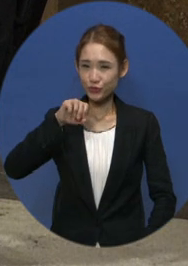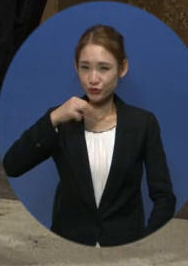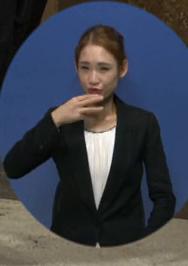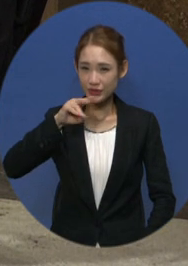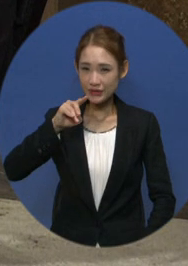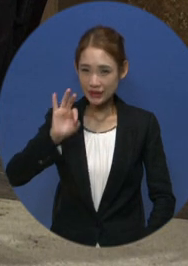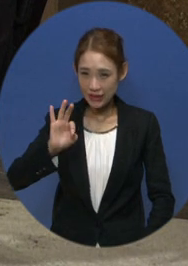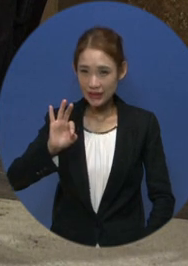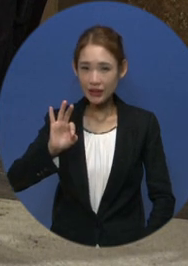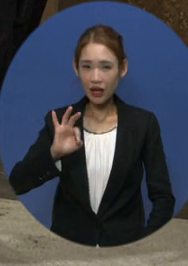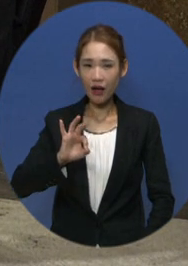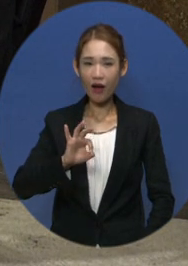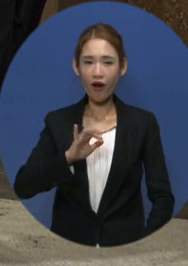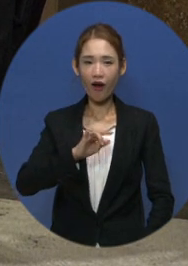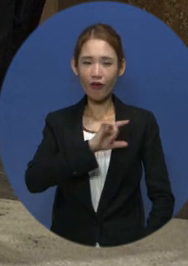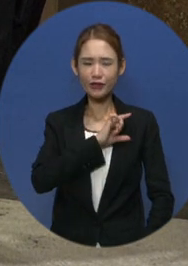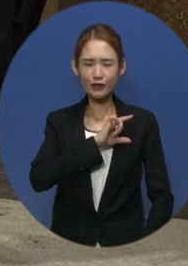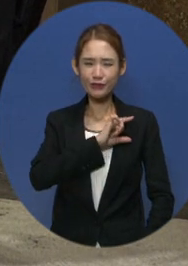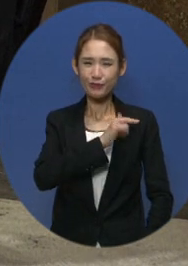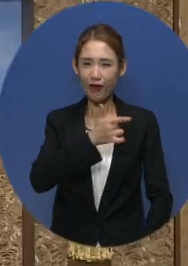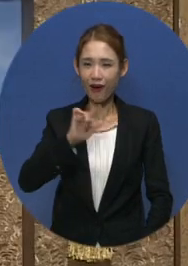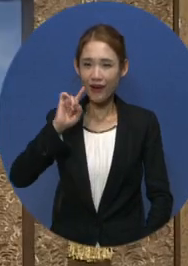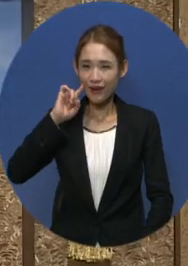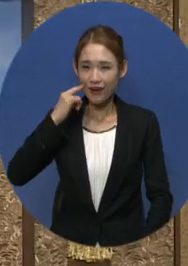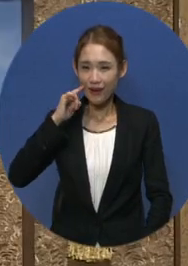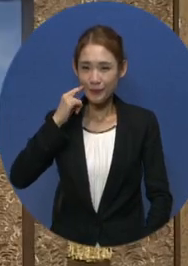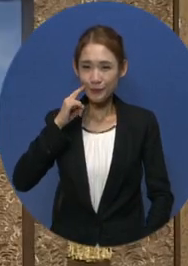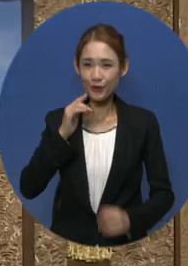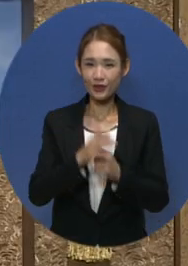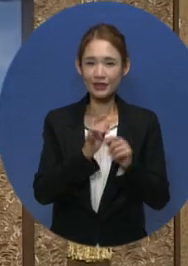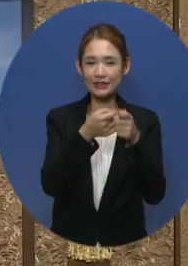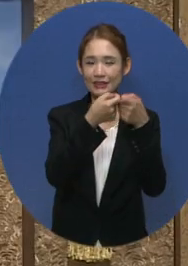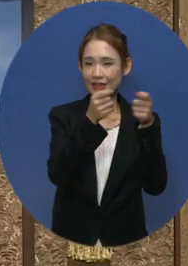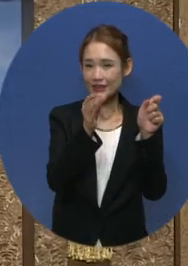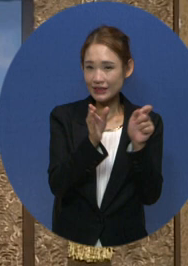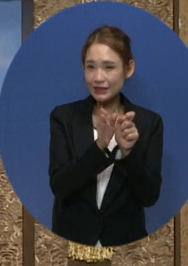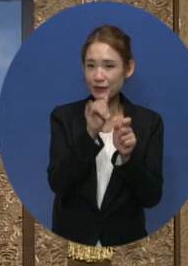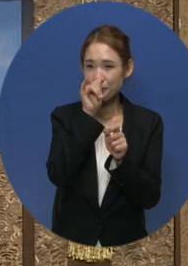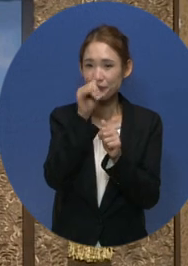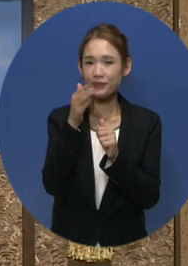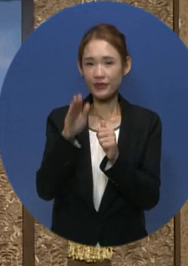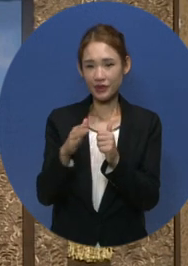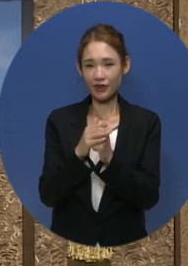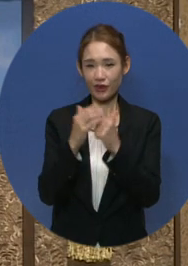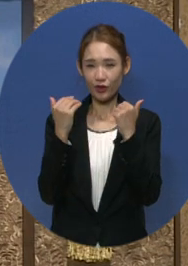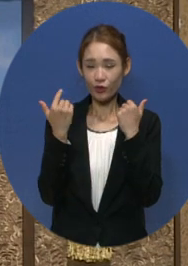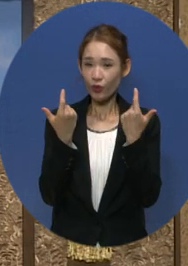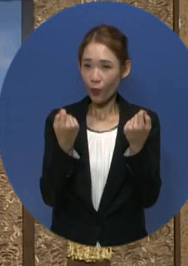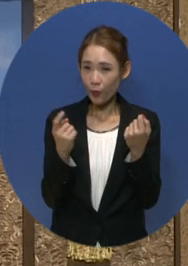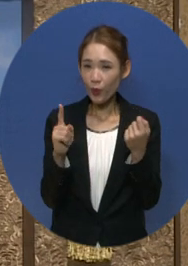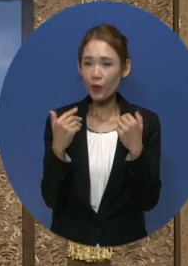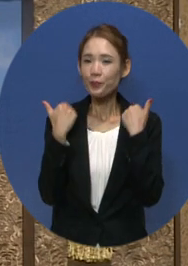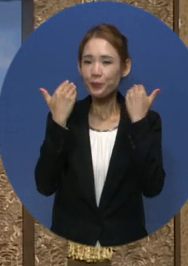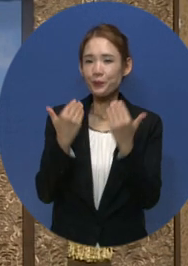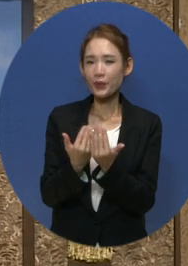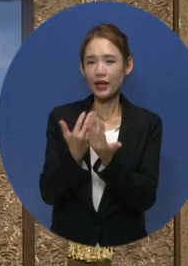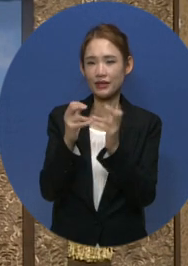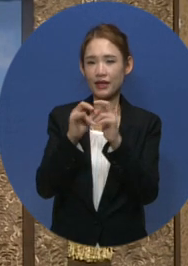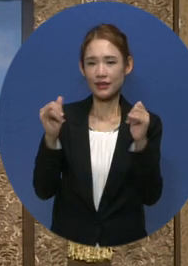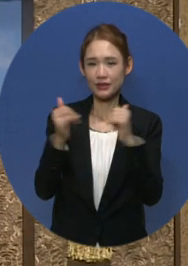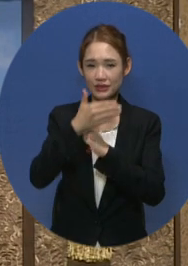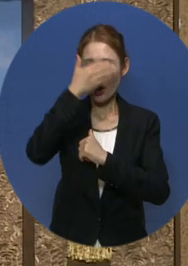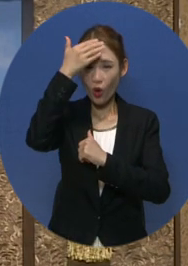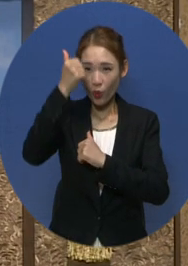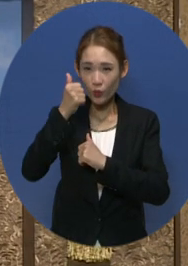네. 봄이라는 그런 이름들이 다 참 예쁘네요. 예, 예, 그런 팀이 있는데요. 그것 역시 발달장애인 청소년들을